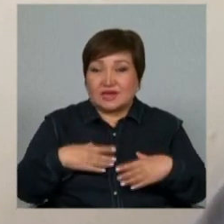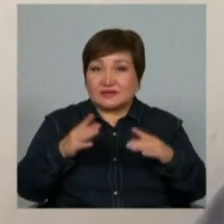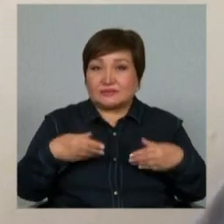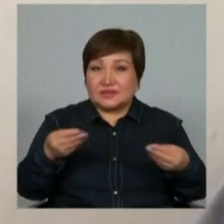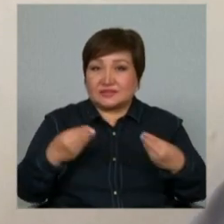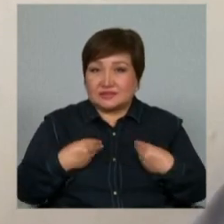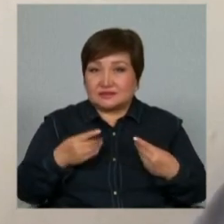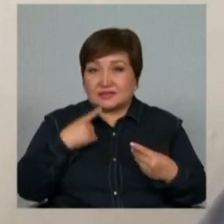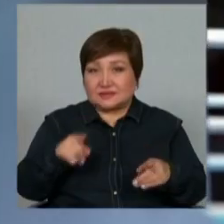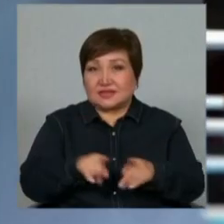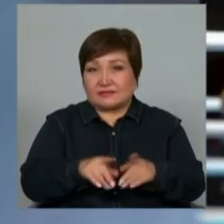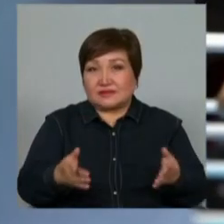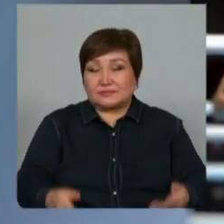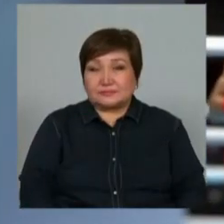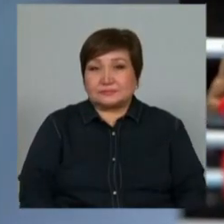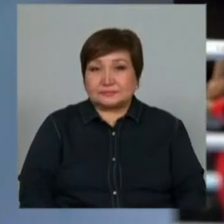екен.